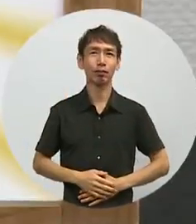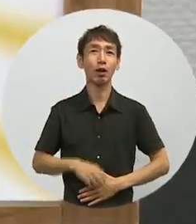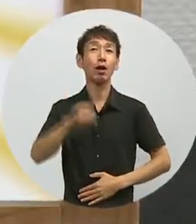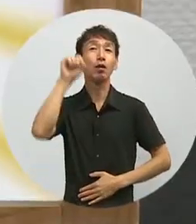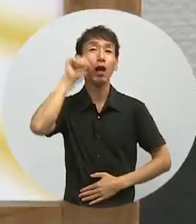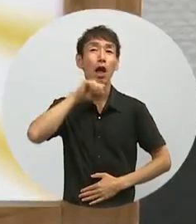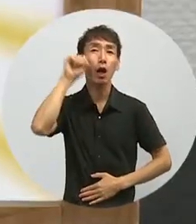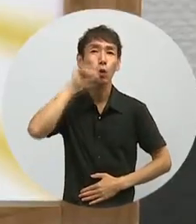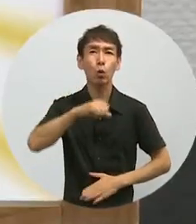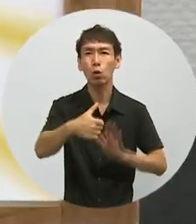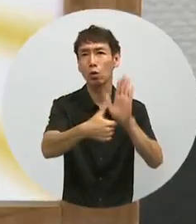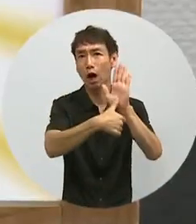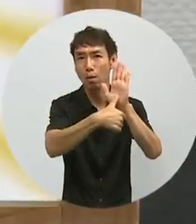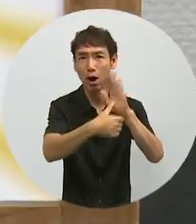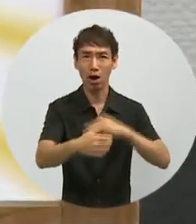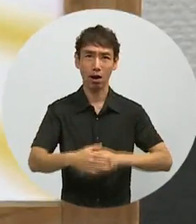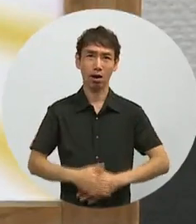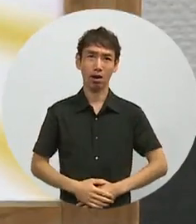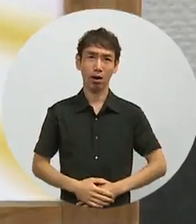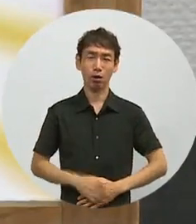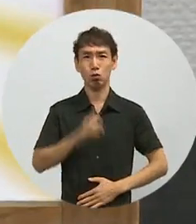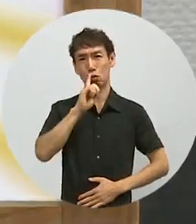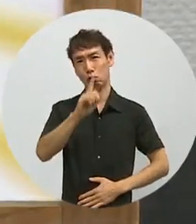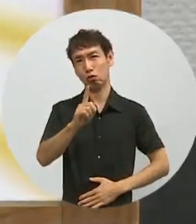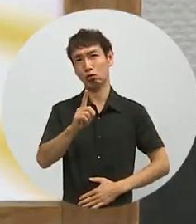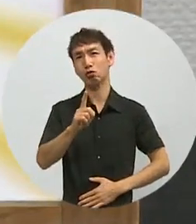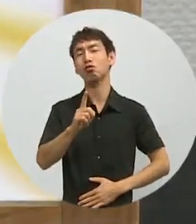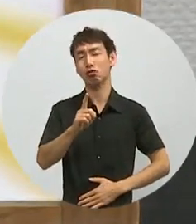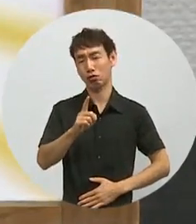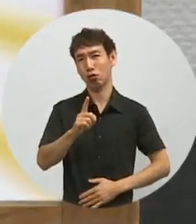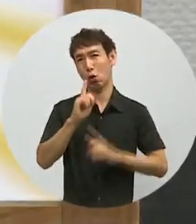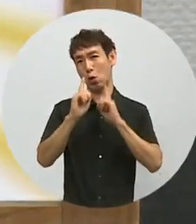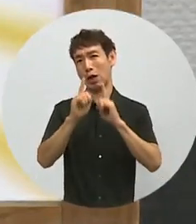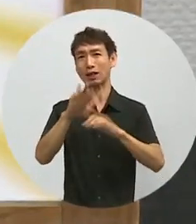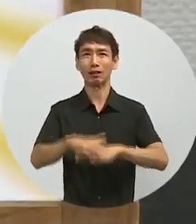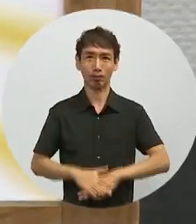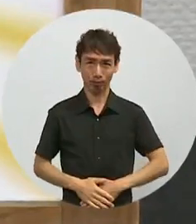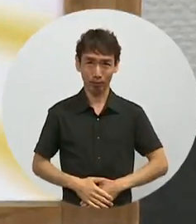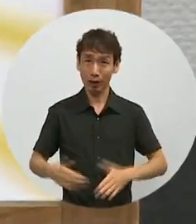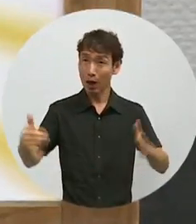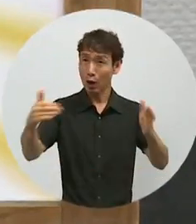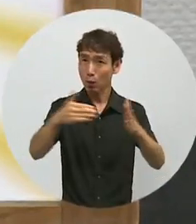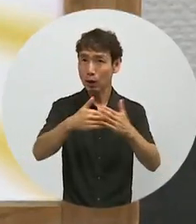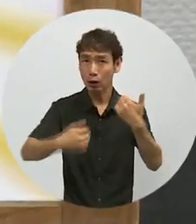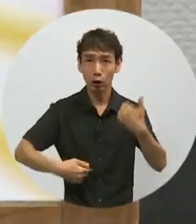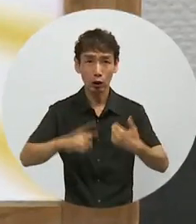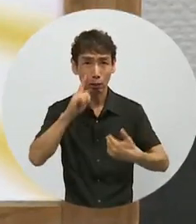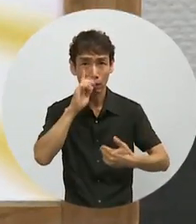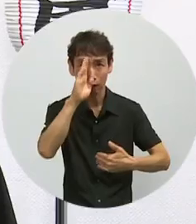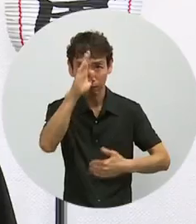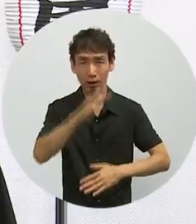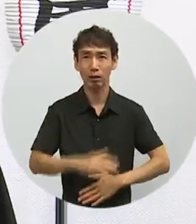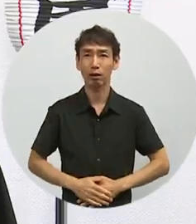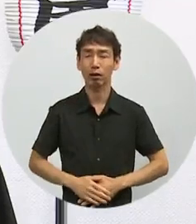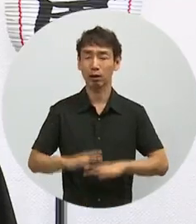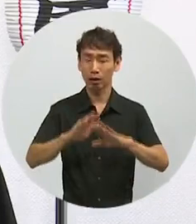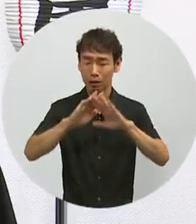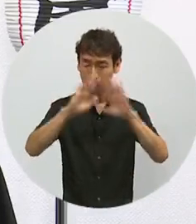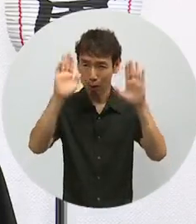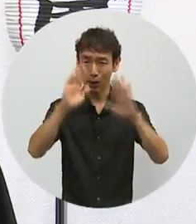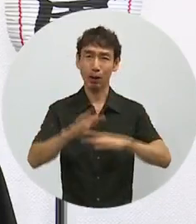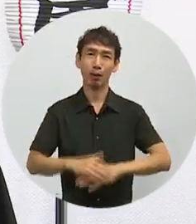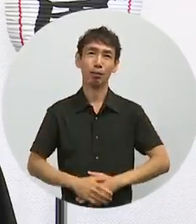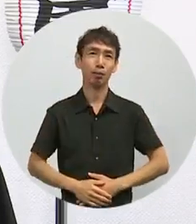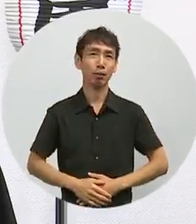猫の名前というお話でございます。最後までお楽しみください。それでは行きたいと思います。猫の名